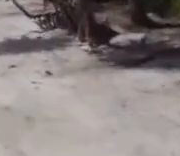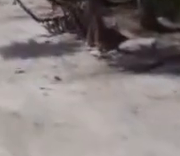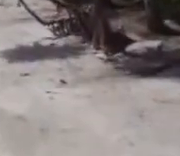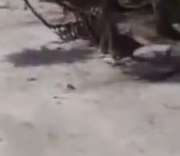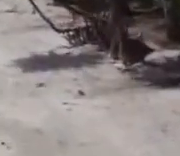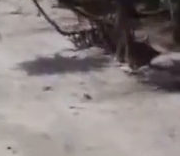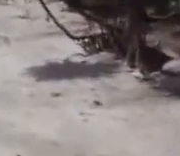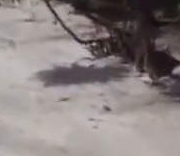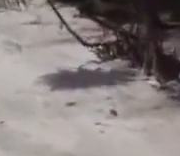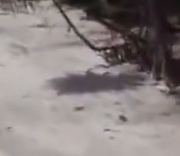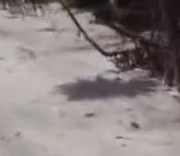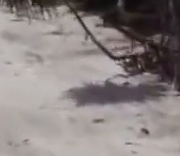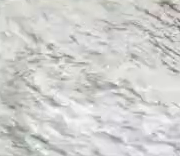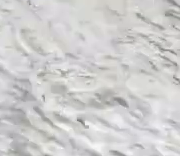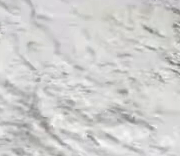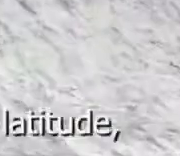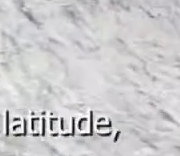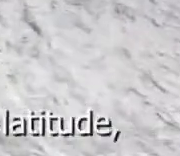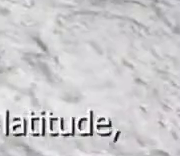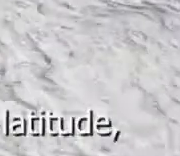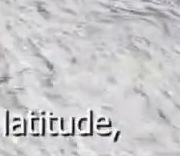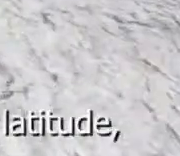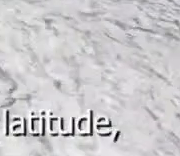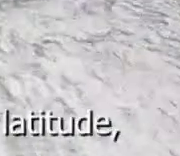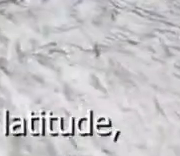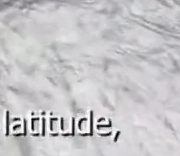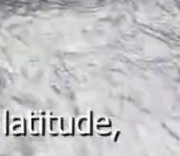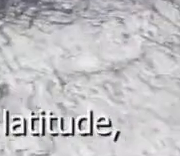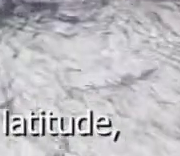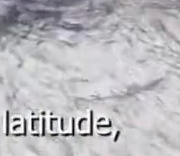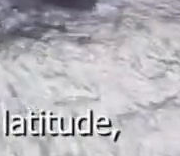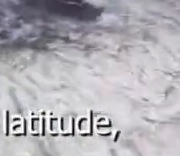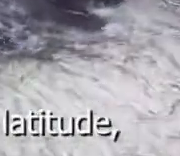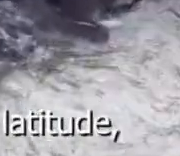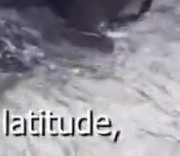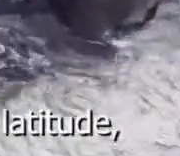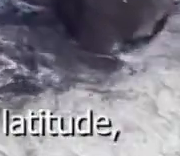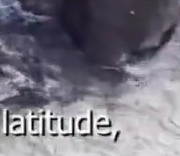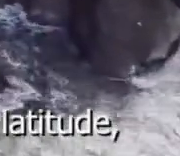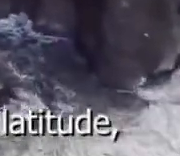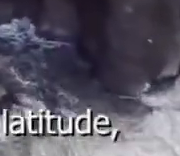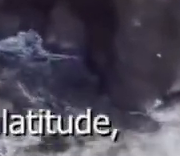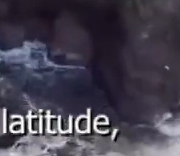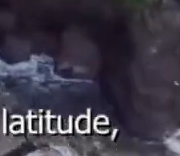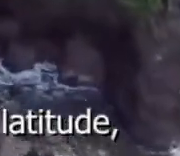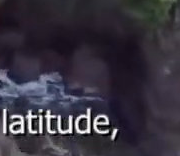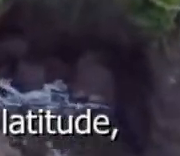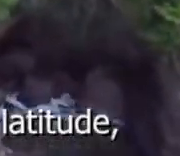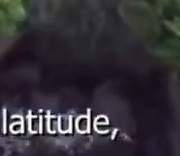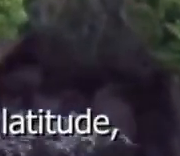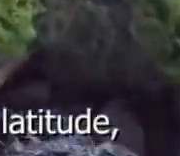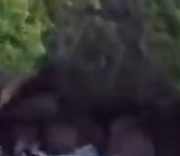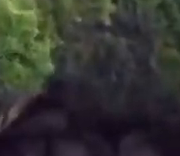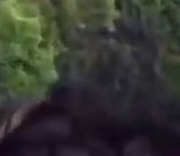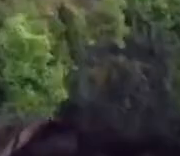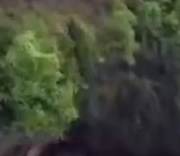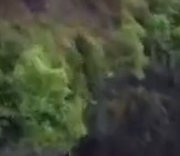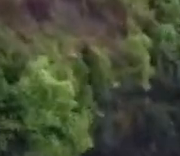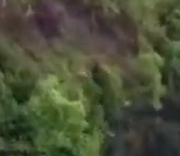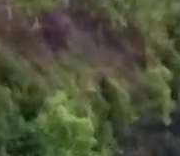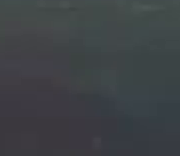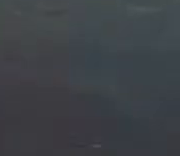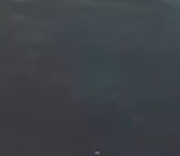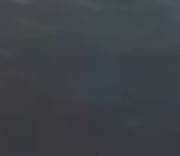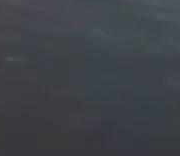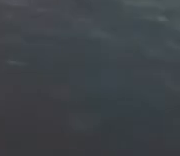Indonesia tanah air. Kondisi geografis Indonesia yang berada pada 6 derajat lintang utara sampai